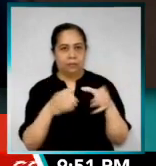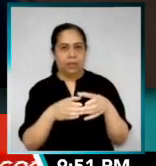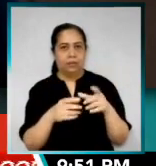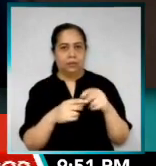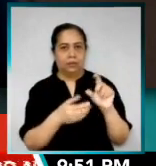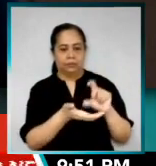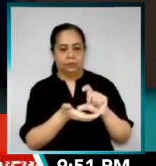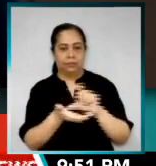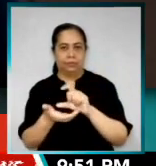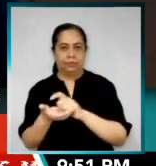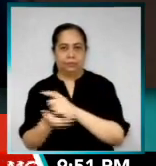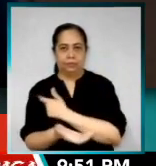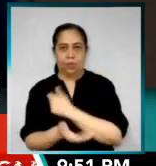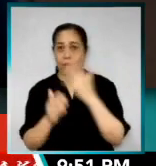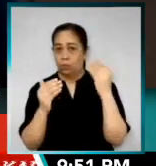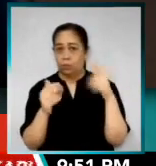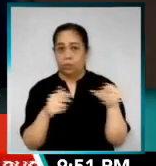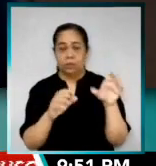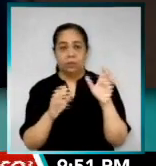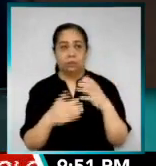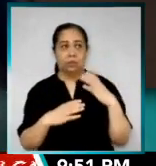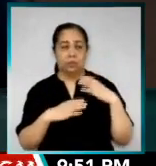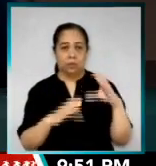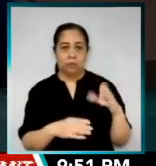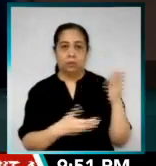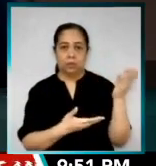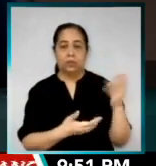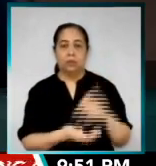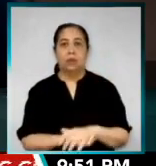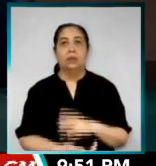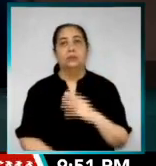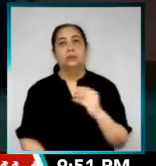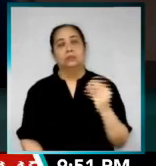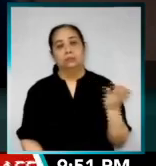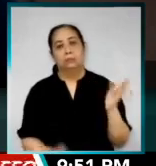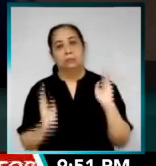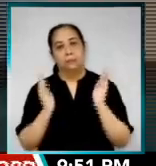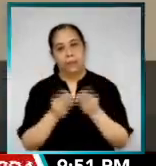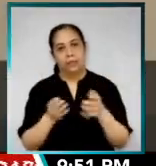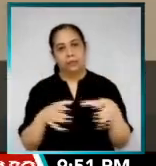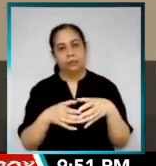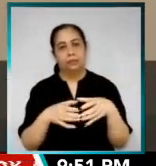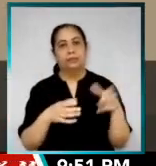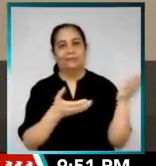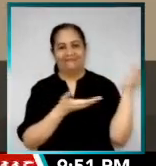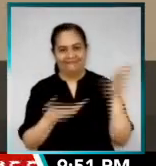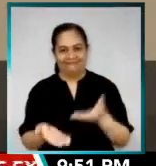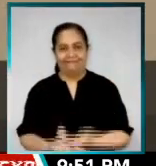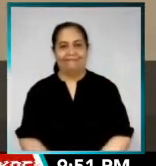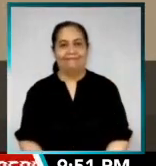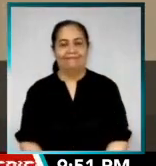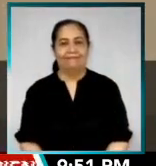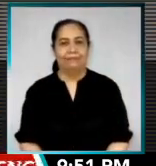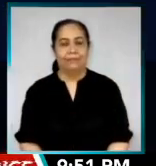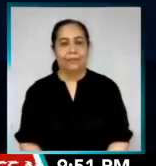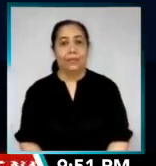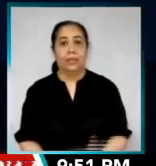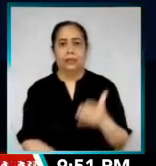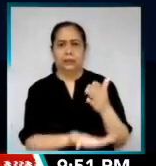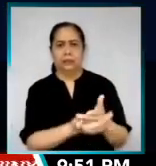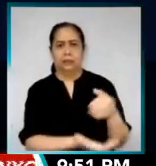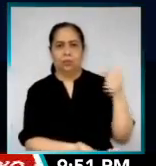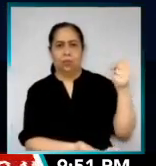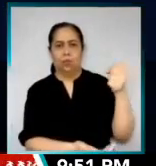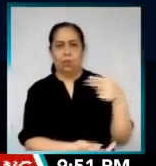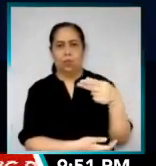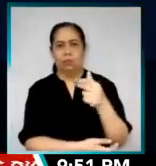So hopefully, the commitment is there and the batch of the vaccines will arrive. Ang pagpapatigil sa paggamit ng AstraZeneca sa